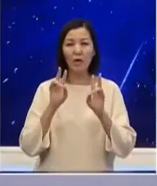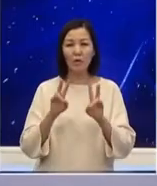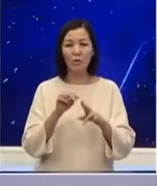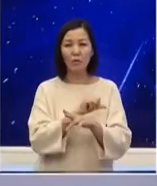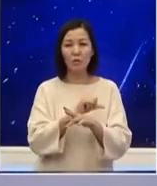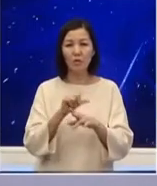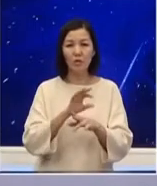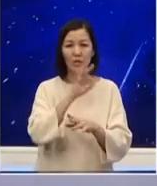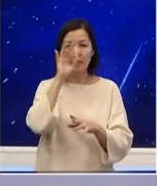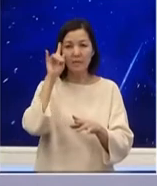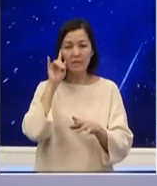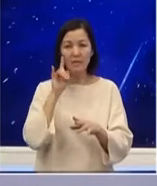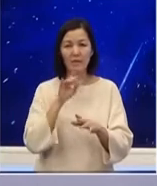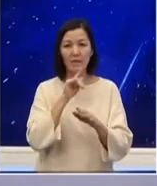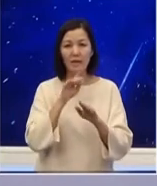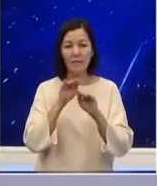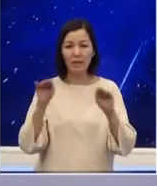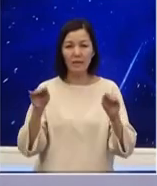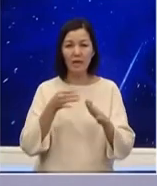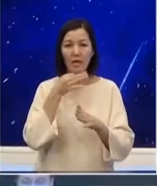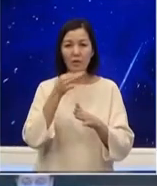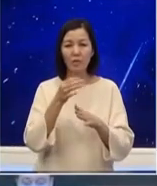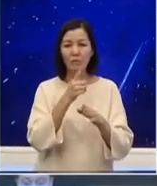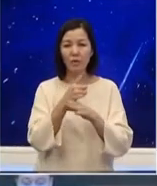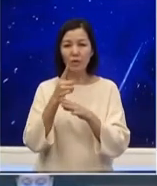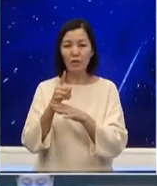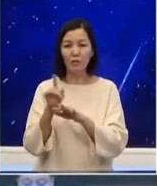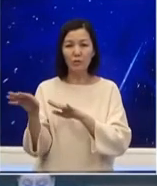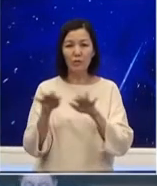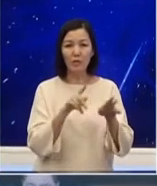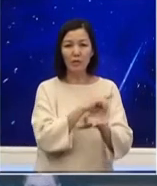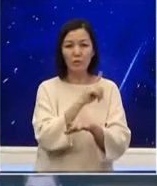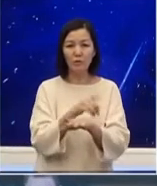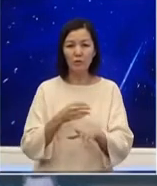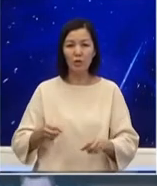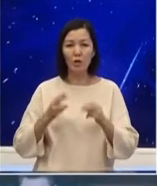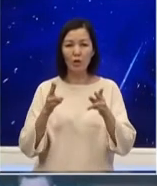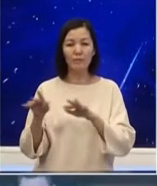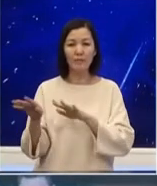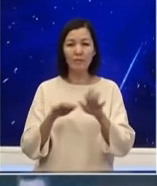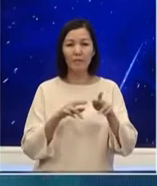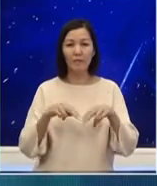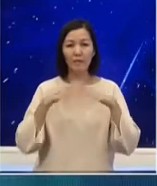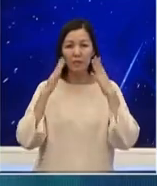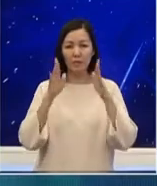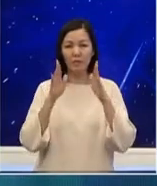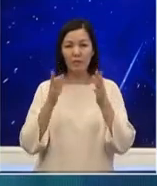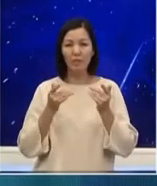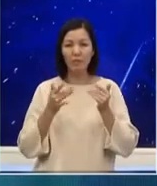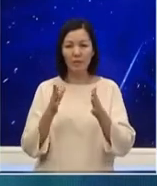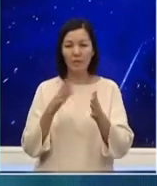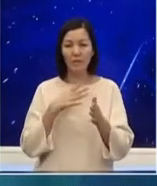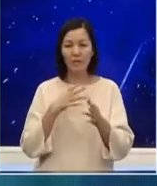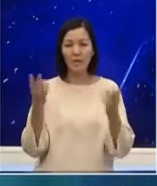шығыс өңір қызыл аймақта. Сондықтан жауаптылардан шектеу шараларын күшейтуді, қауіпсіздік мәселелеріне жіті бақылауды талап етті.